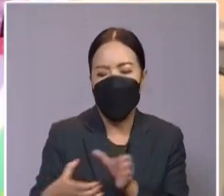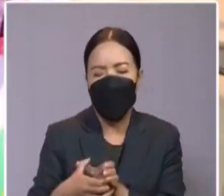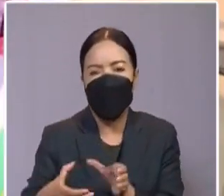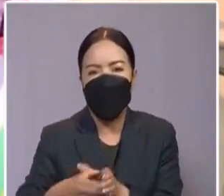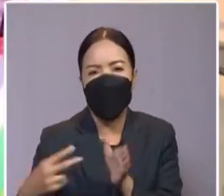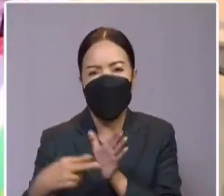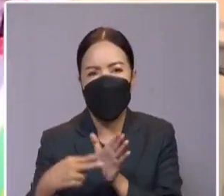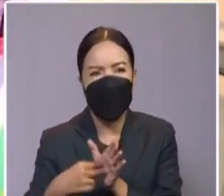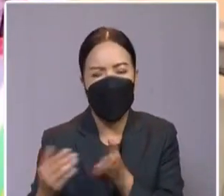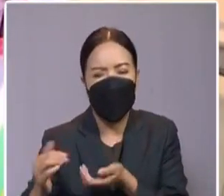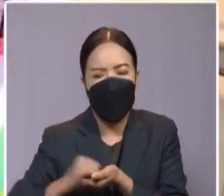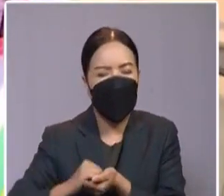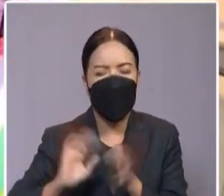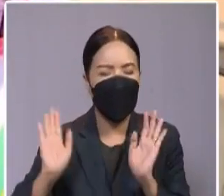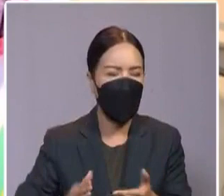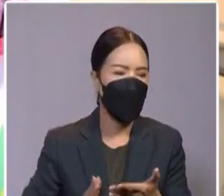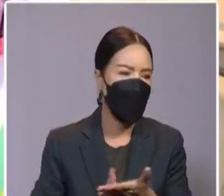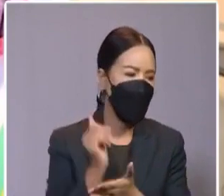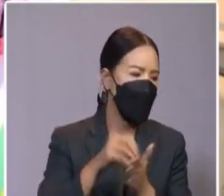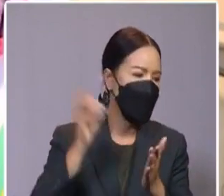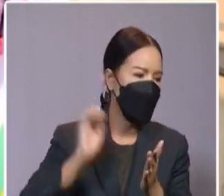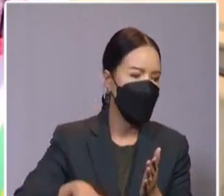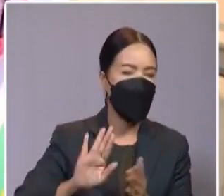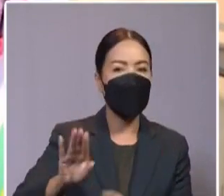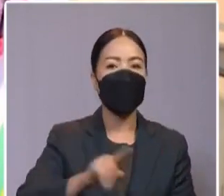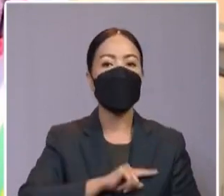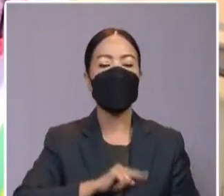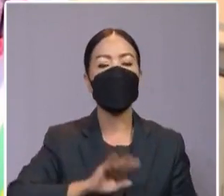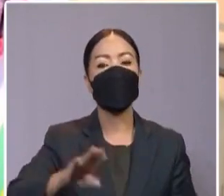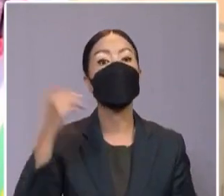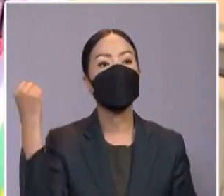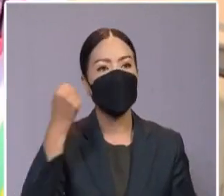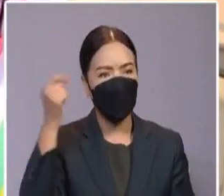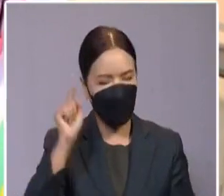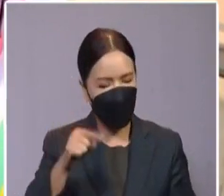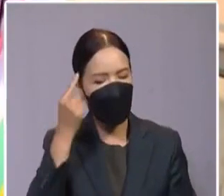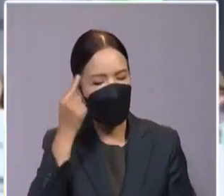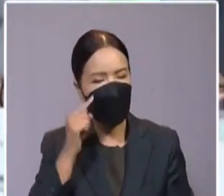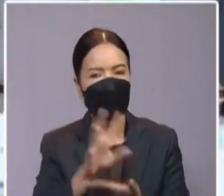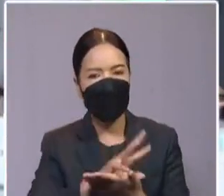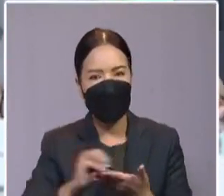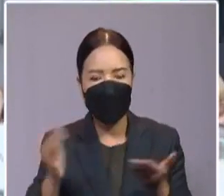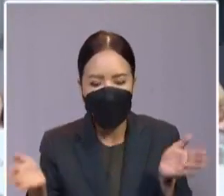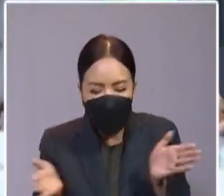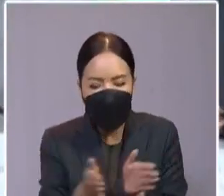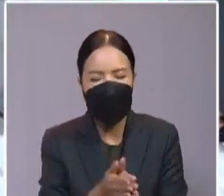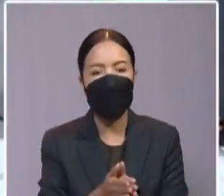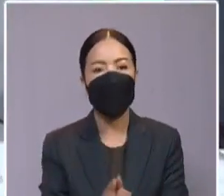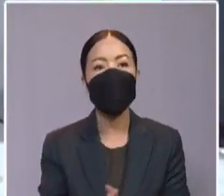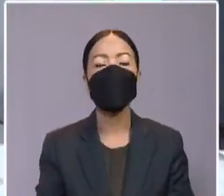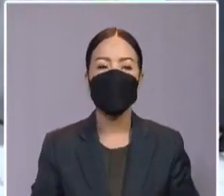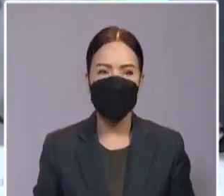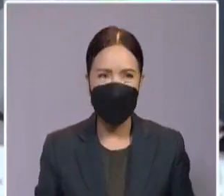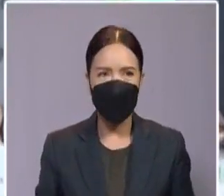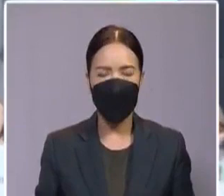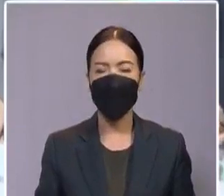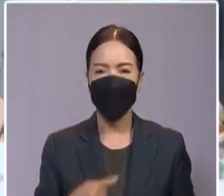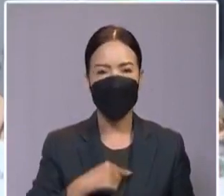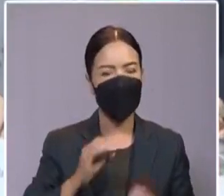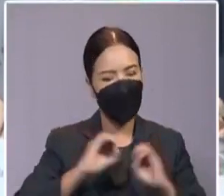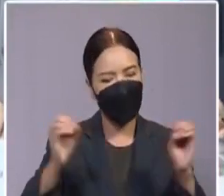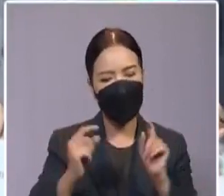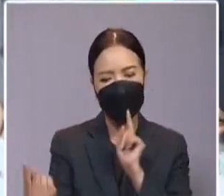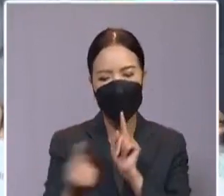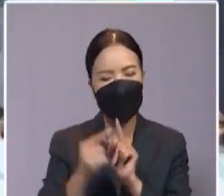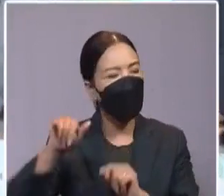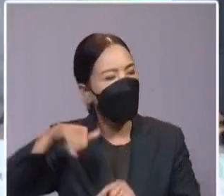จะผ่านหรือไม่ผ่านเป็นหน้าที่ของสภาแล้วก็เรื่องนี้ต้องรู้จักมารยาทของการอยู่ร่วมกันด้วยยืนยันว่าไม่เคยพูด